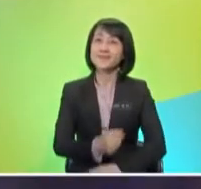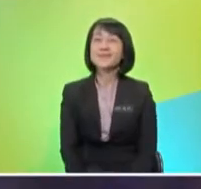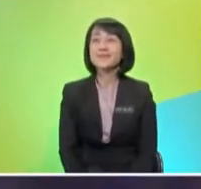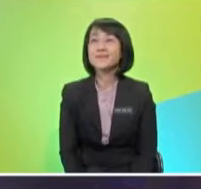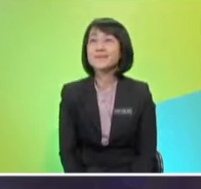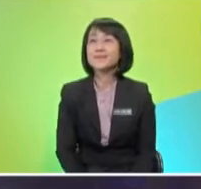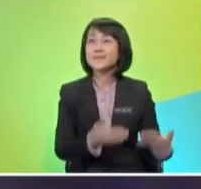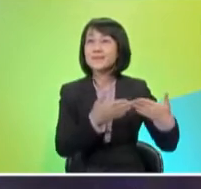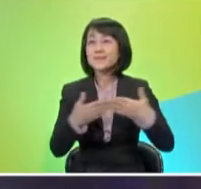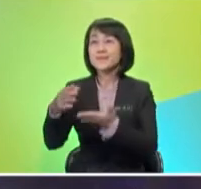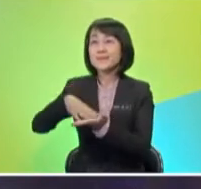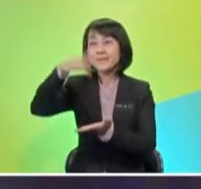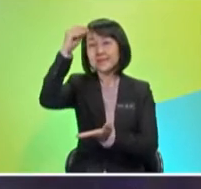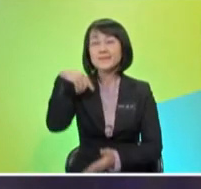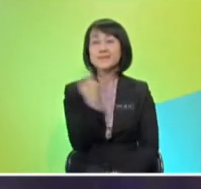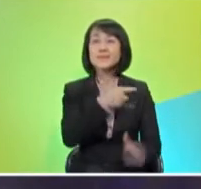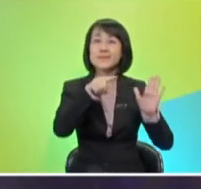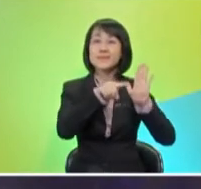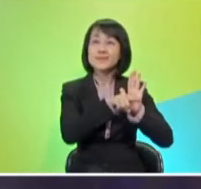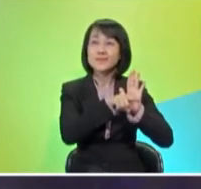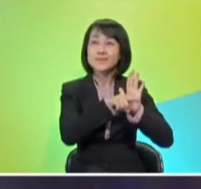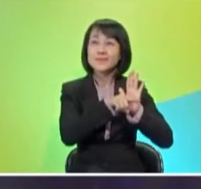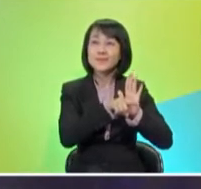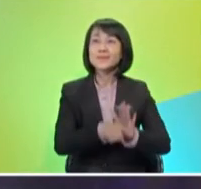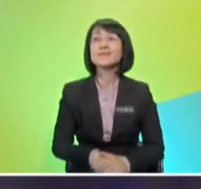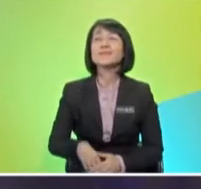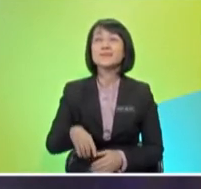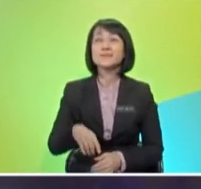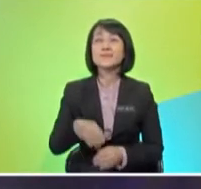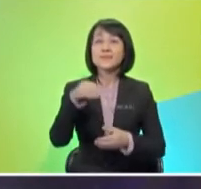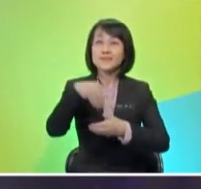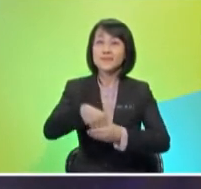dengan tolak number 2 dalam lingkungan